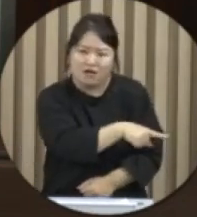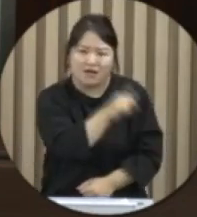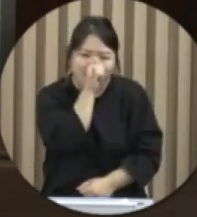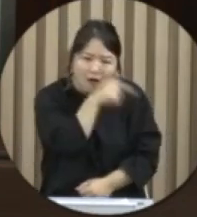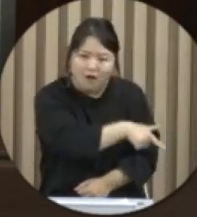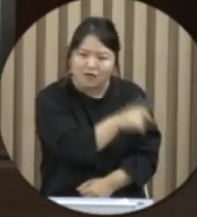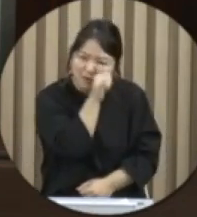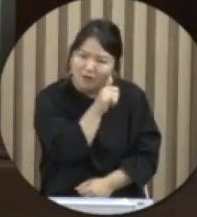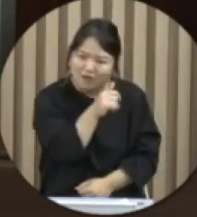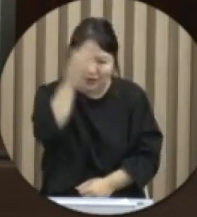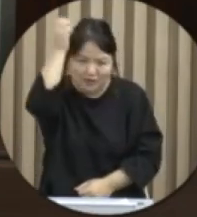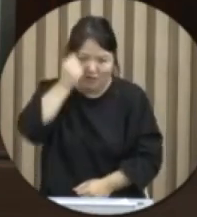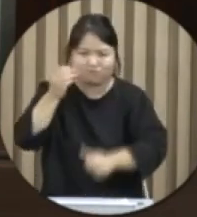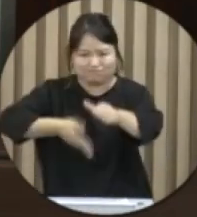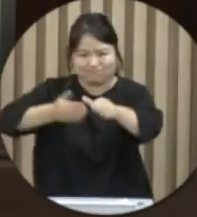바랍니다